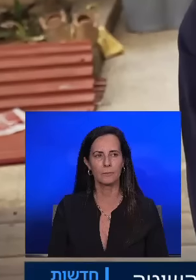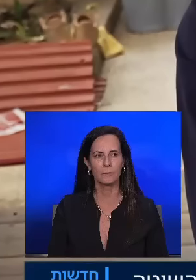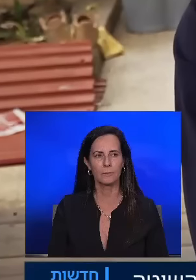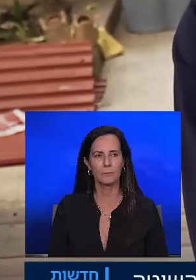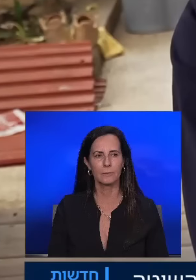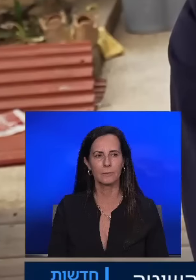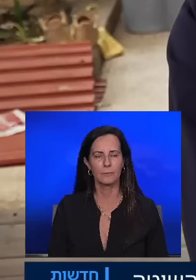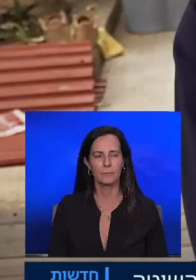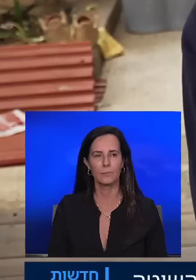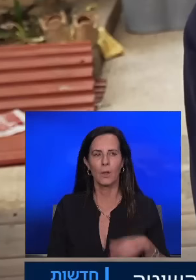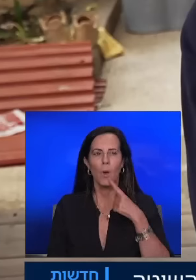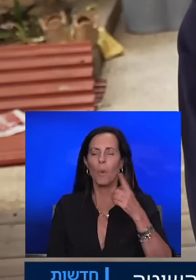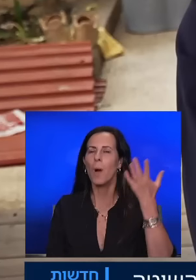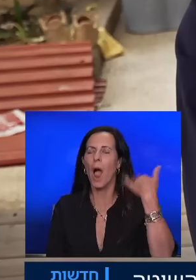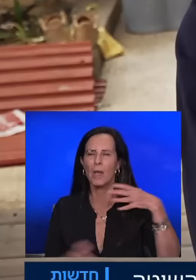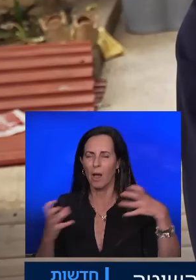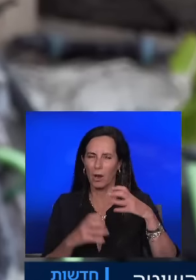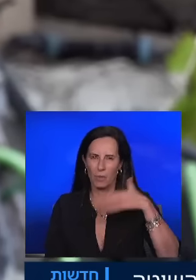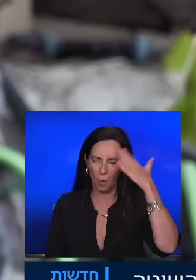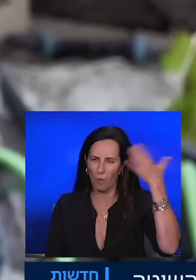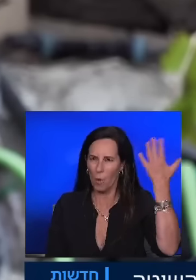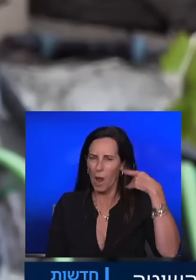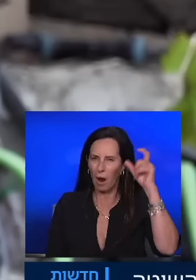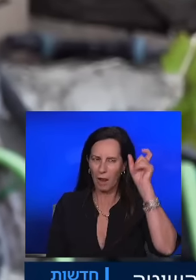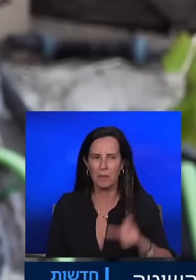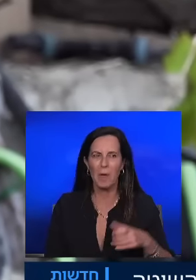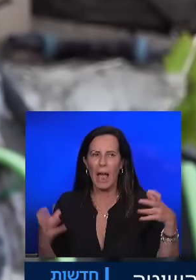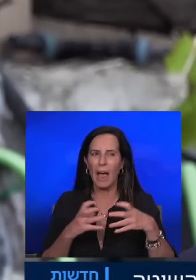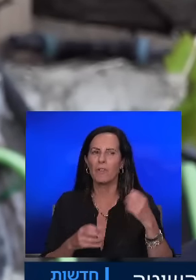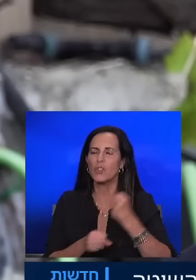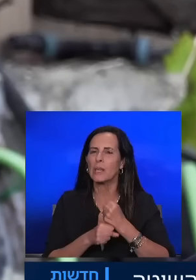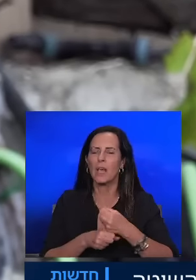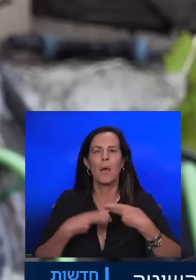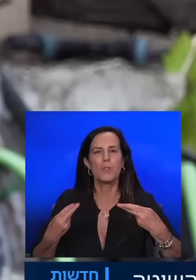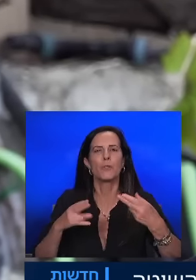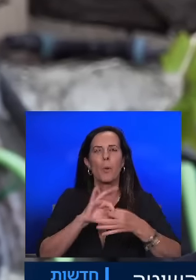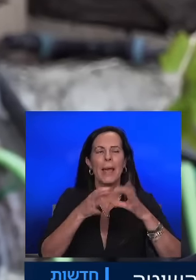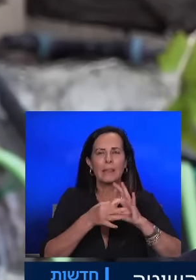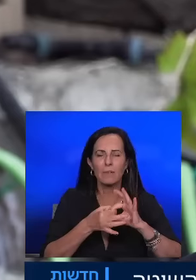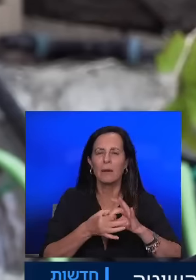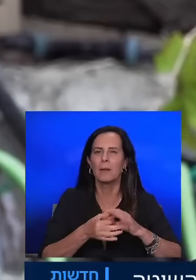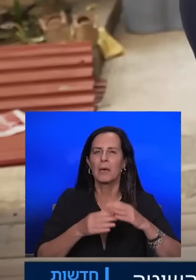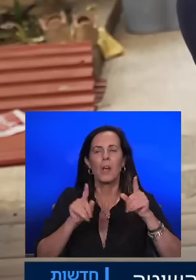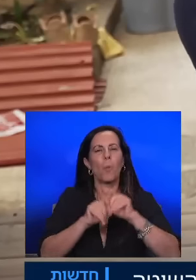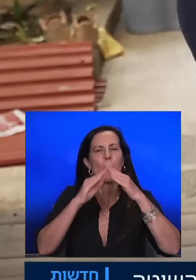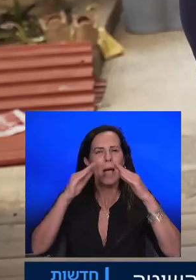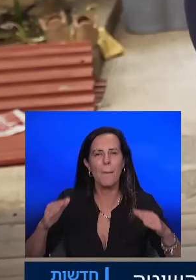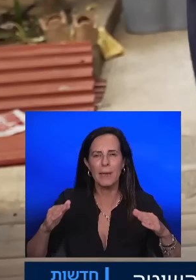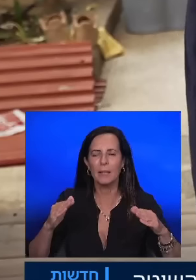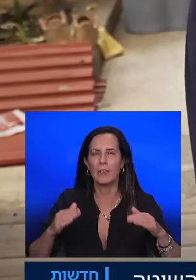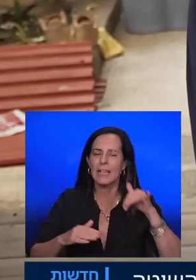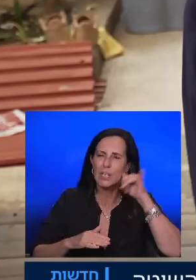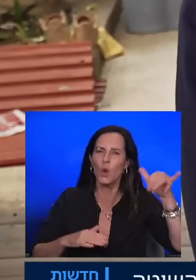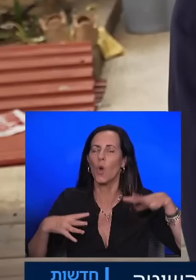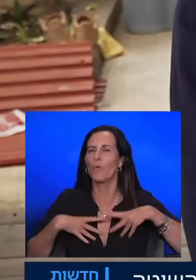אריאל אהרוני היה מגדולי World Ventures בארץ, חברה שהתעסקה בשיווק רשתי, פירמידות כביכול, של טיולים